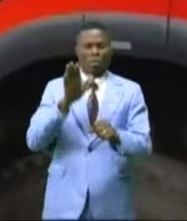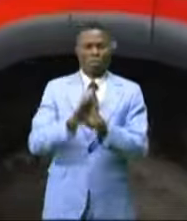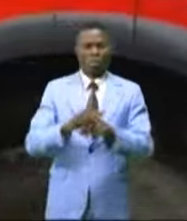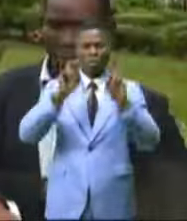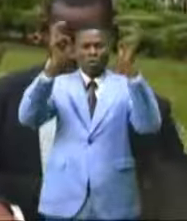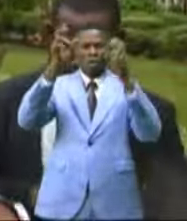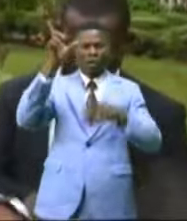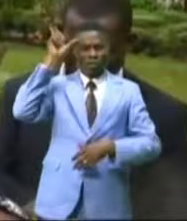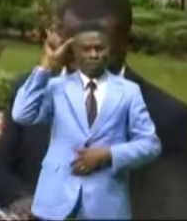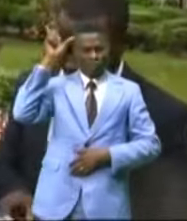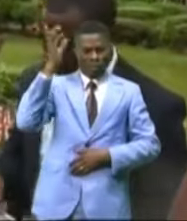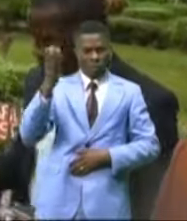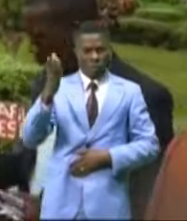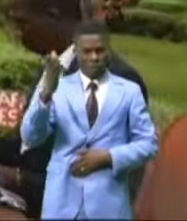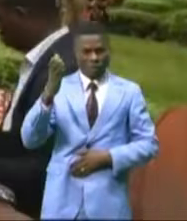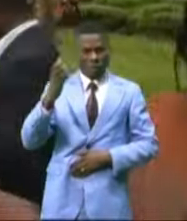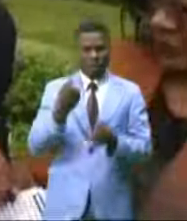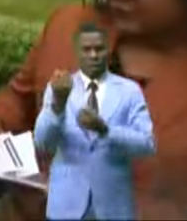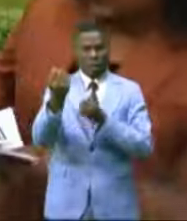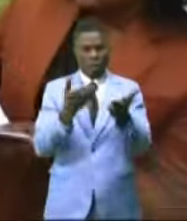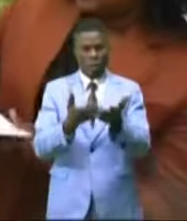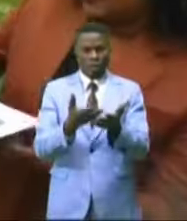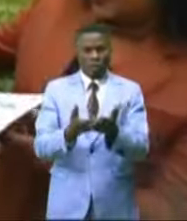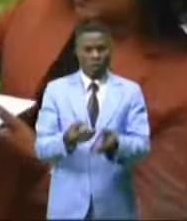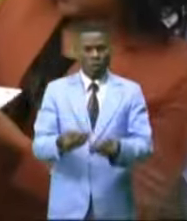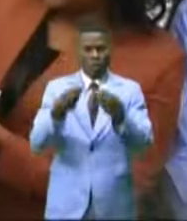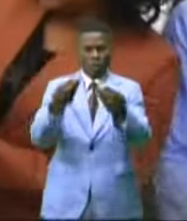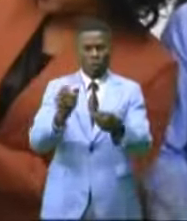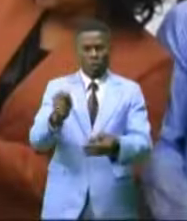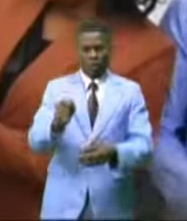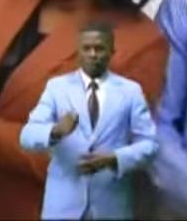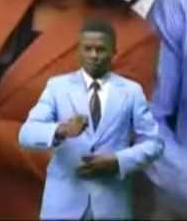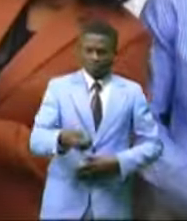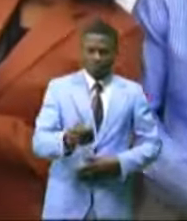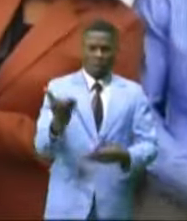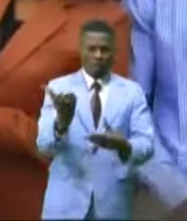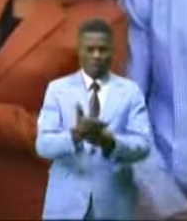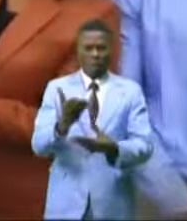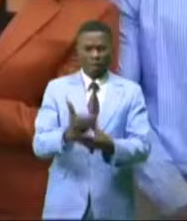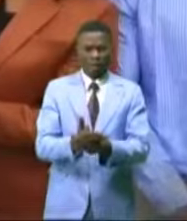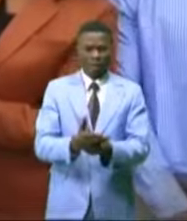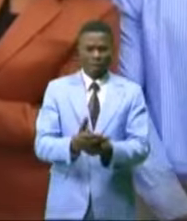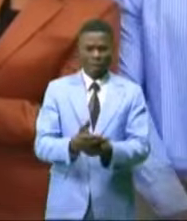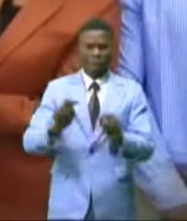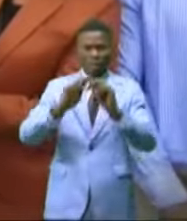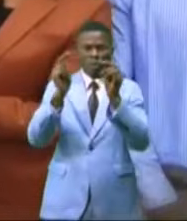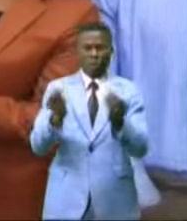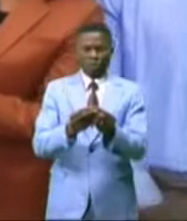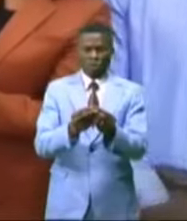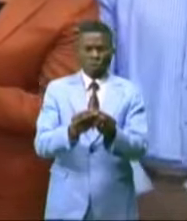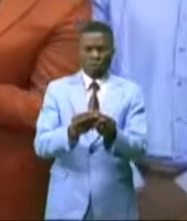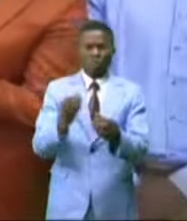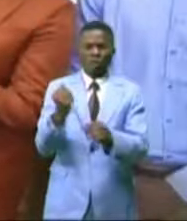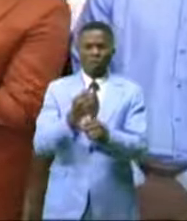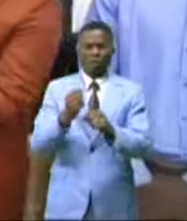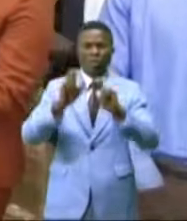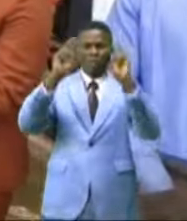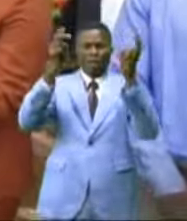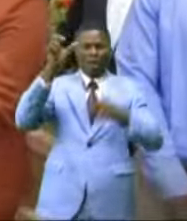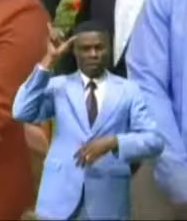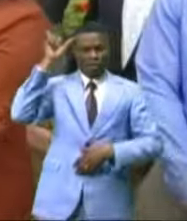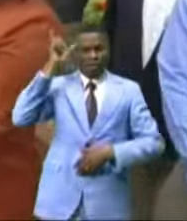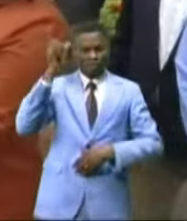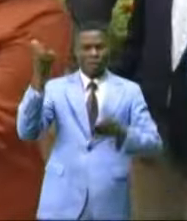lubumbachi c'est au fournisseur de remettre les clés de contact et les documents à la cellule de passation des marchés de la mairie de lumbachi